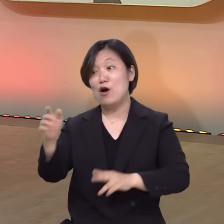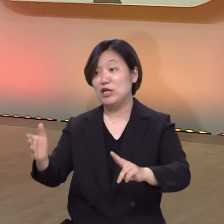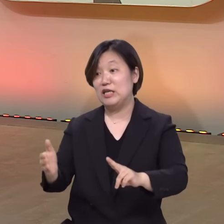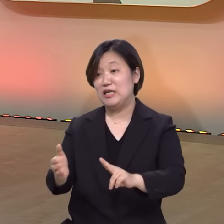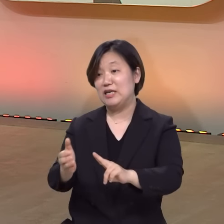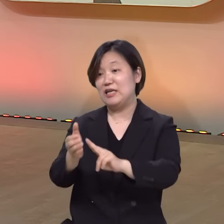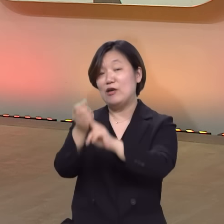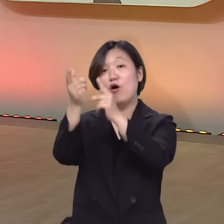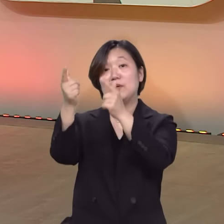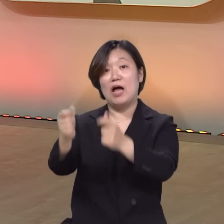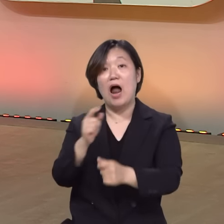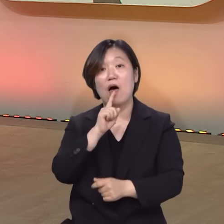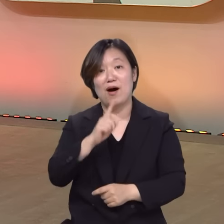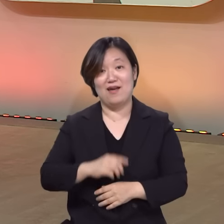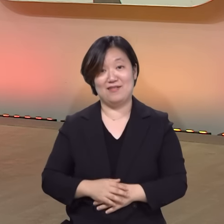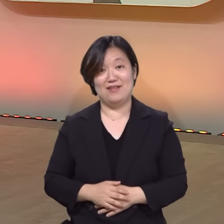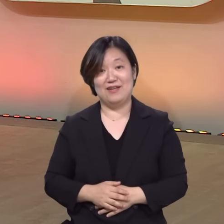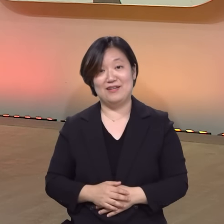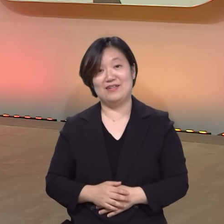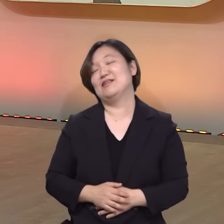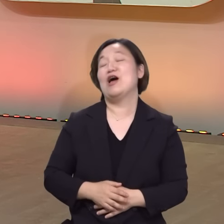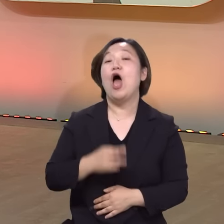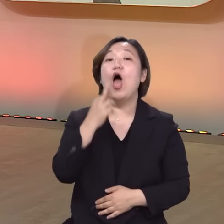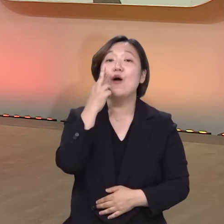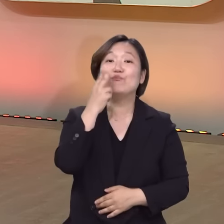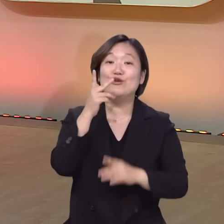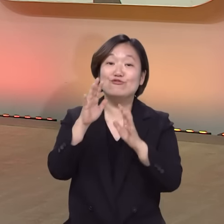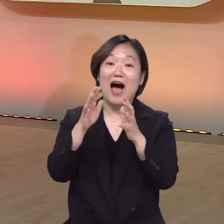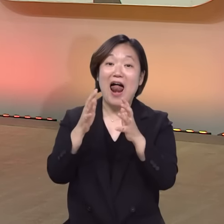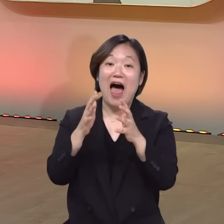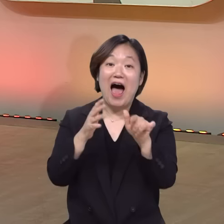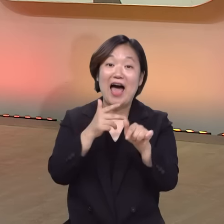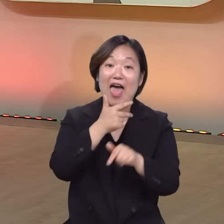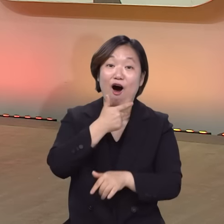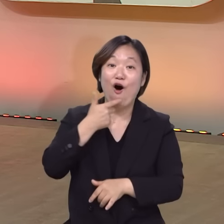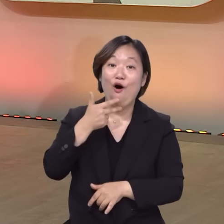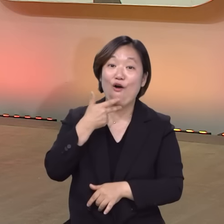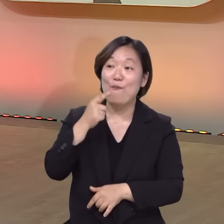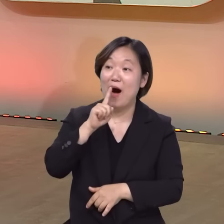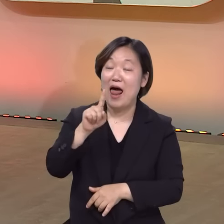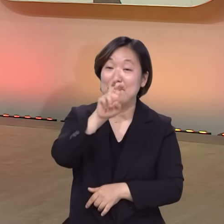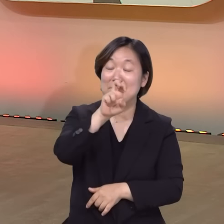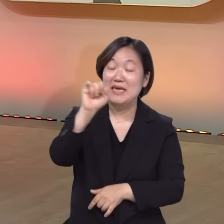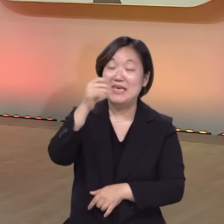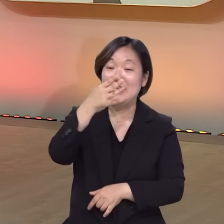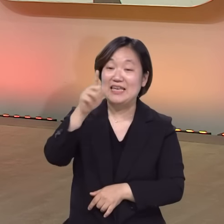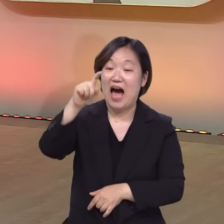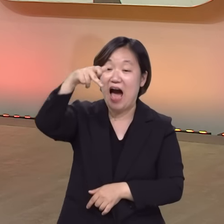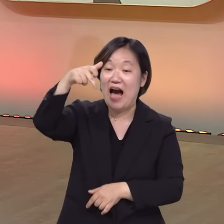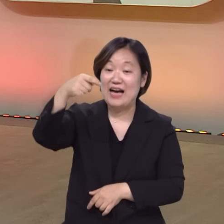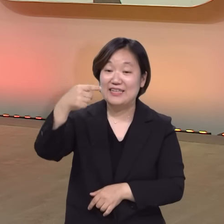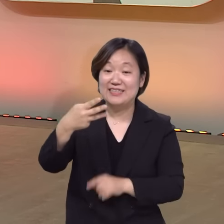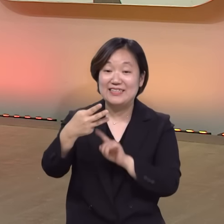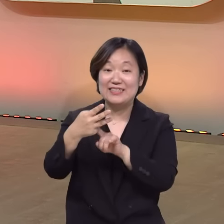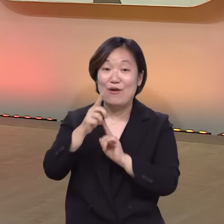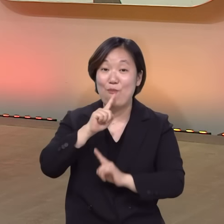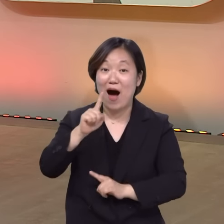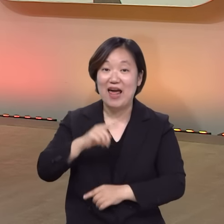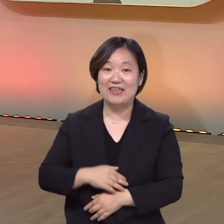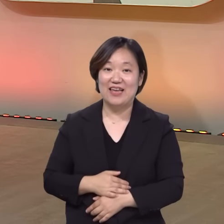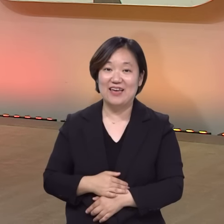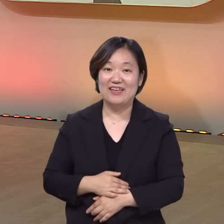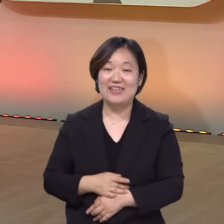그러니까 미국이 미국 사람이니까 의사가 미국 사람이니까 영어로 했겠죠 미라클 이랬겠지 제가 아는 단어가 그거 밖에